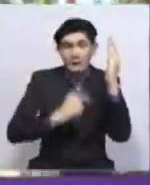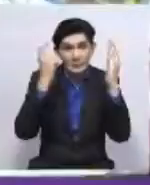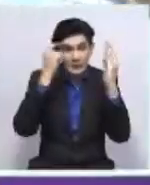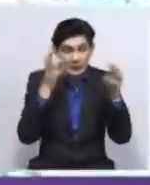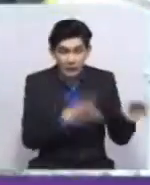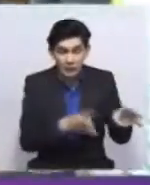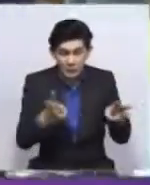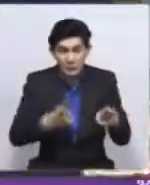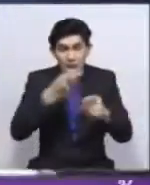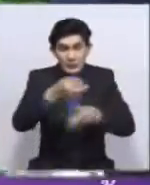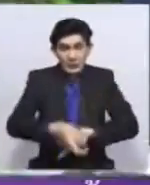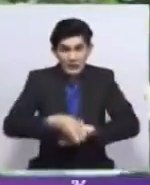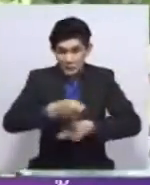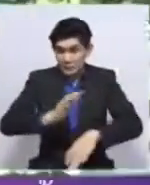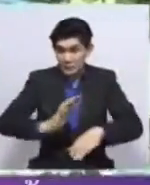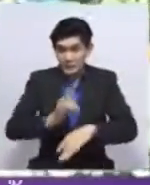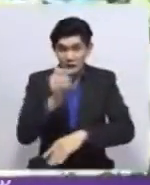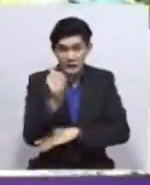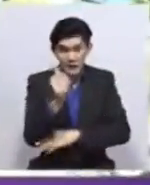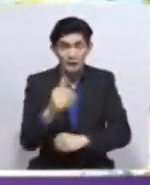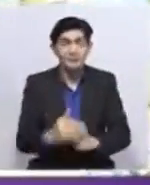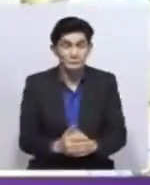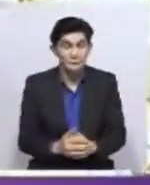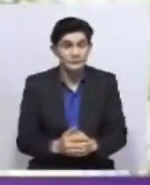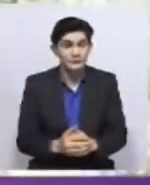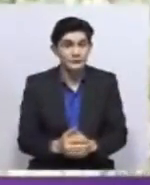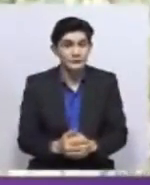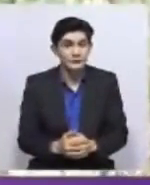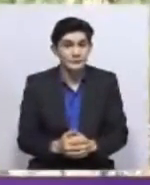งวิถีเกษตรอินทรีย์แบบยั่งยืนมากยิ่งขึ้น